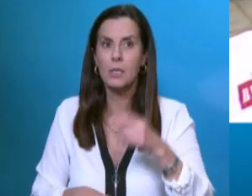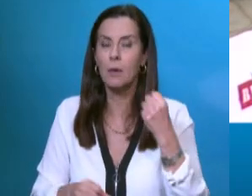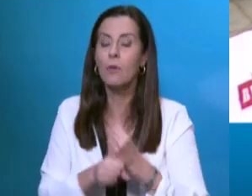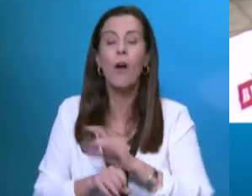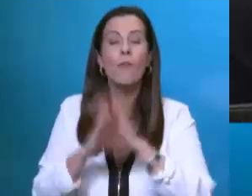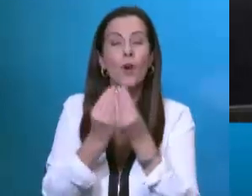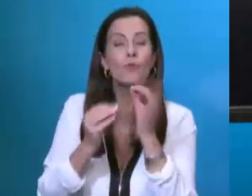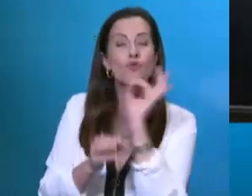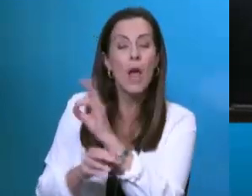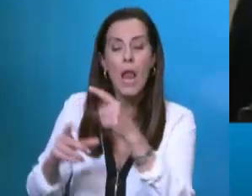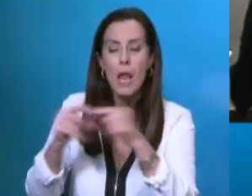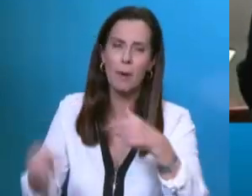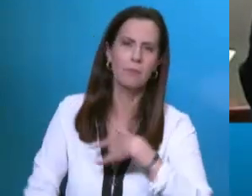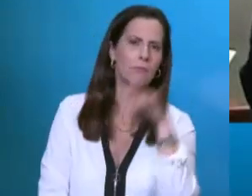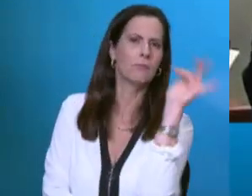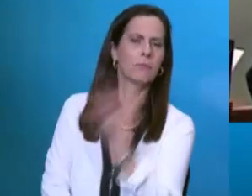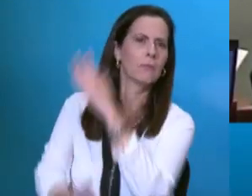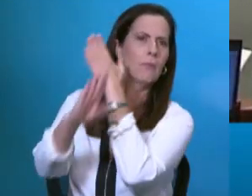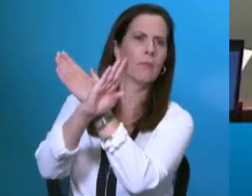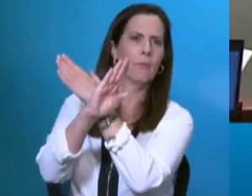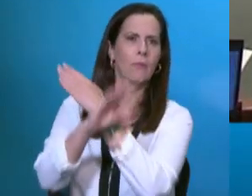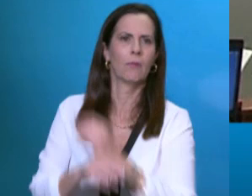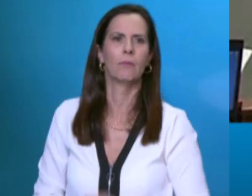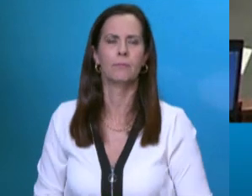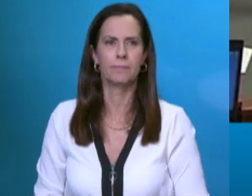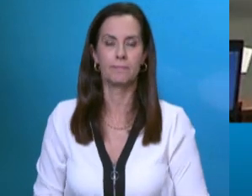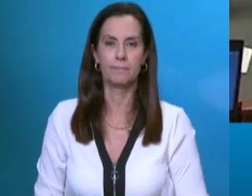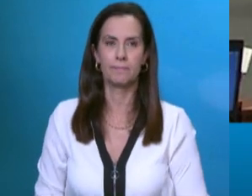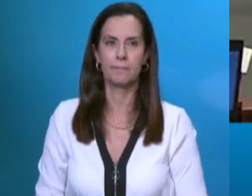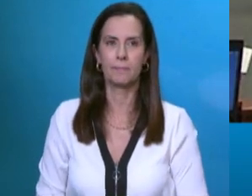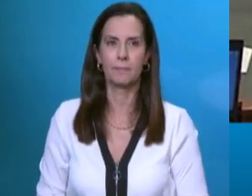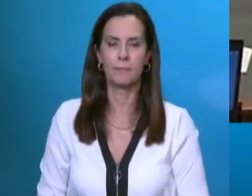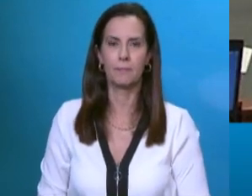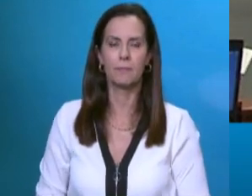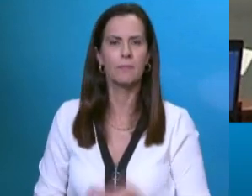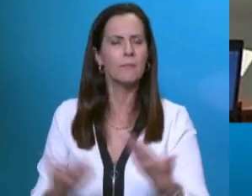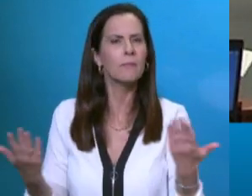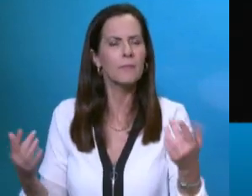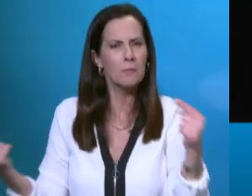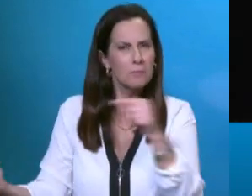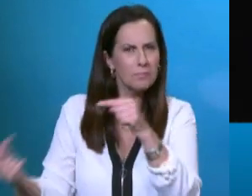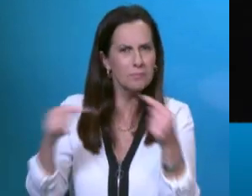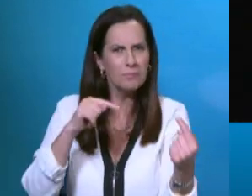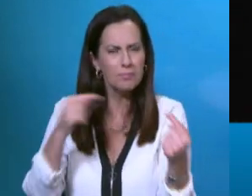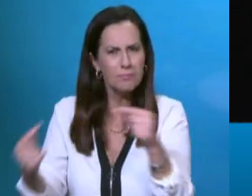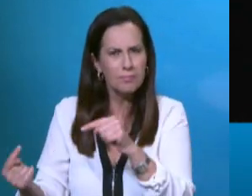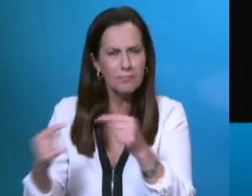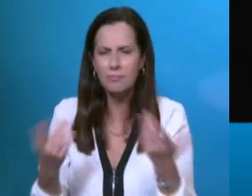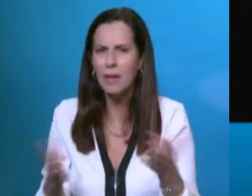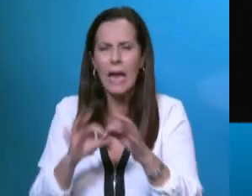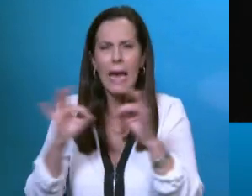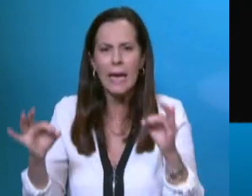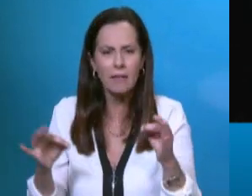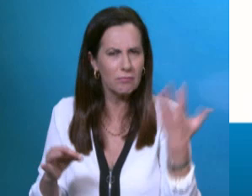מונצ'סו. אירון פולמיונדון, שניהם הן הגעיה זו כשמדה. הקרב החדש בין היריבות הישנות מאסיה החל בתחילת החודש.